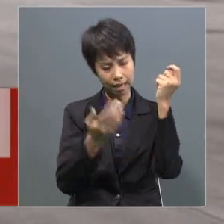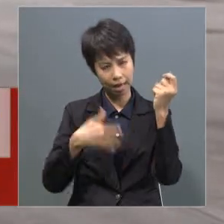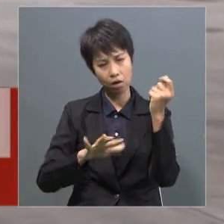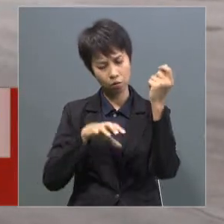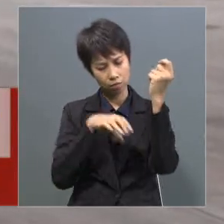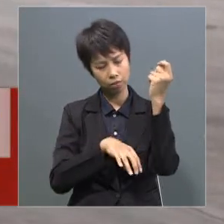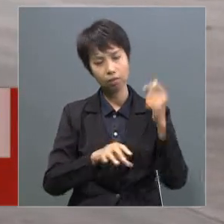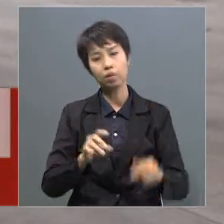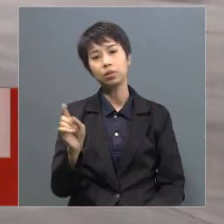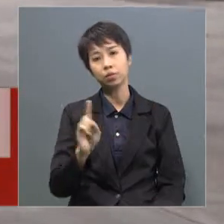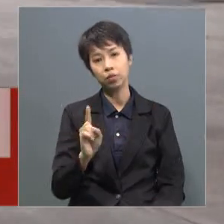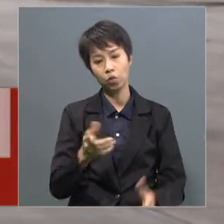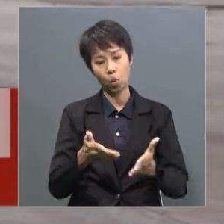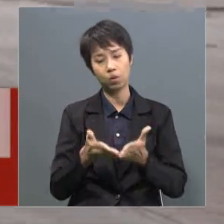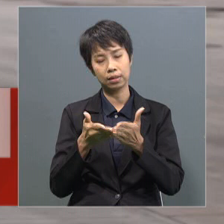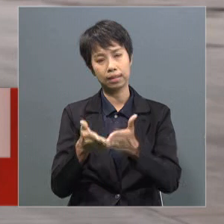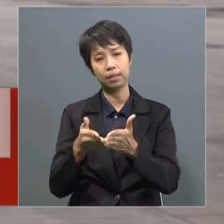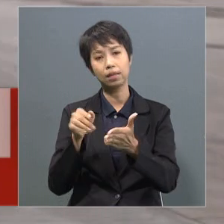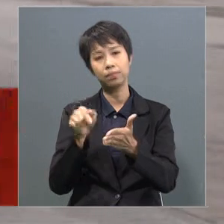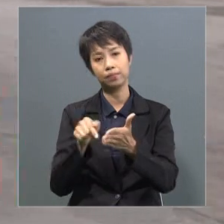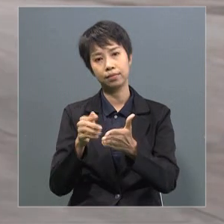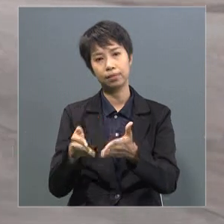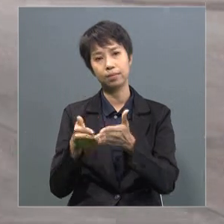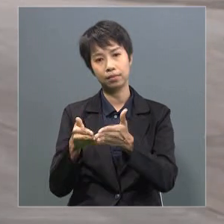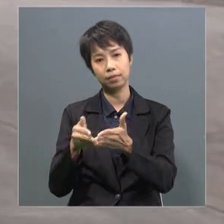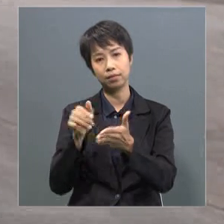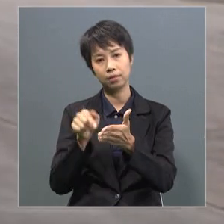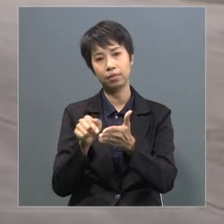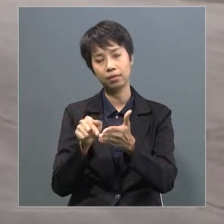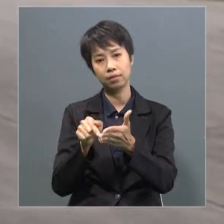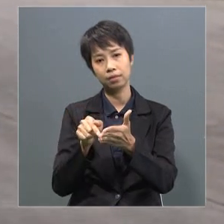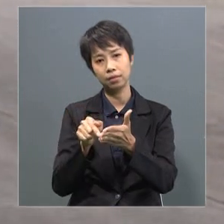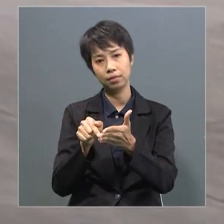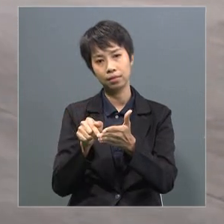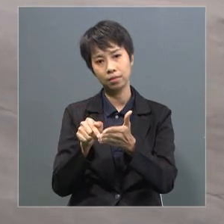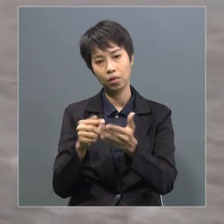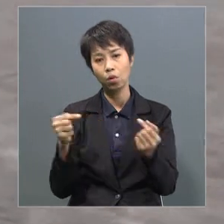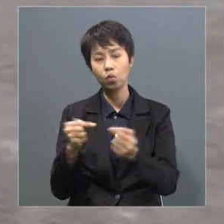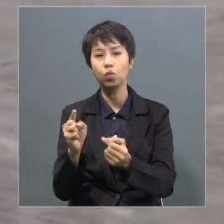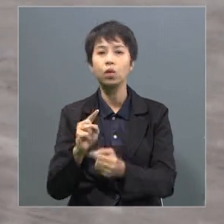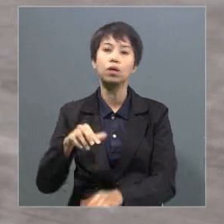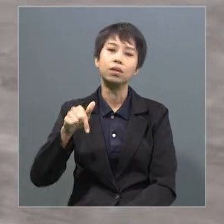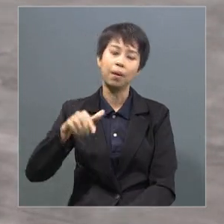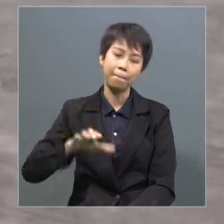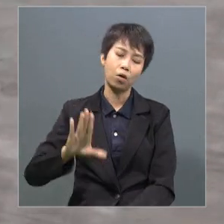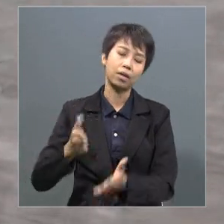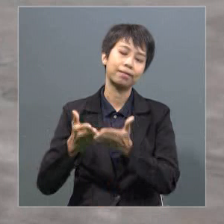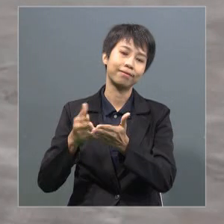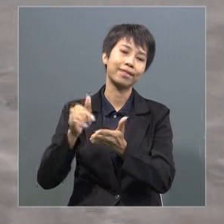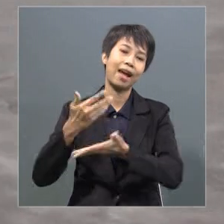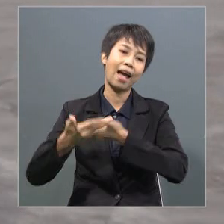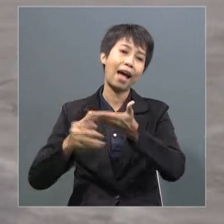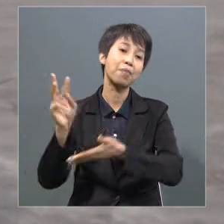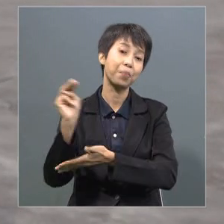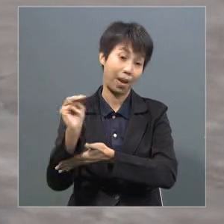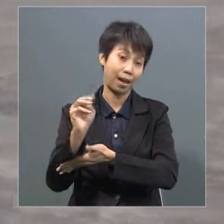5คือที่ท่าเรือสินพาราท่าเรือโกกวดนะคะหรือห้างหุ้นส่วนจำกัดสินพาราค้าไม้อำเภอเ